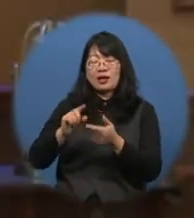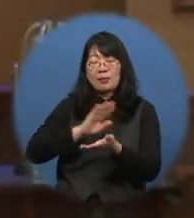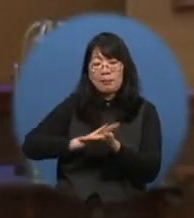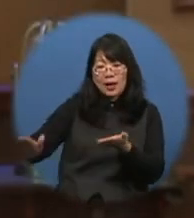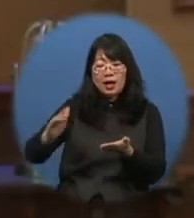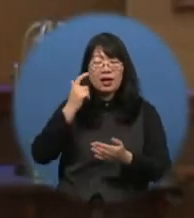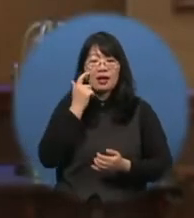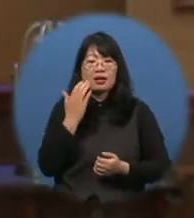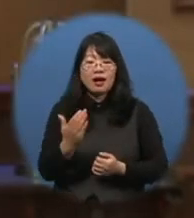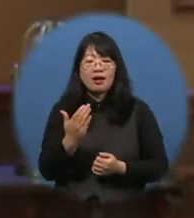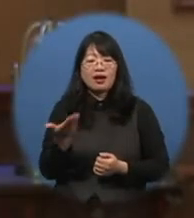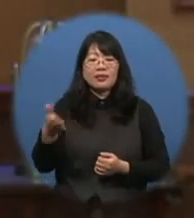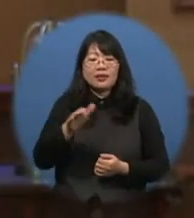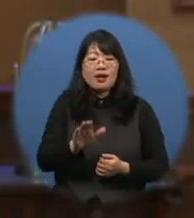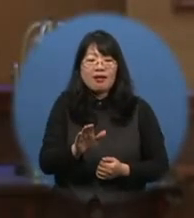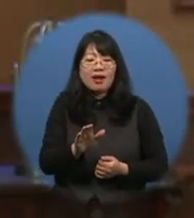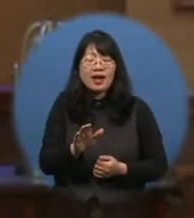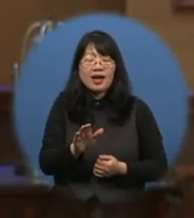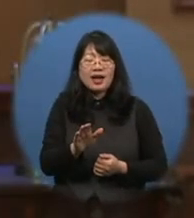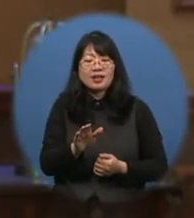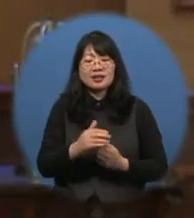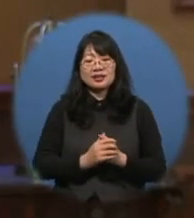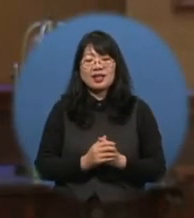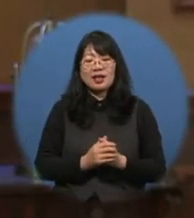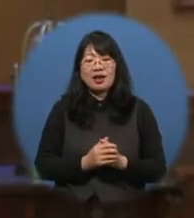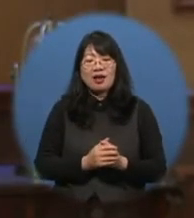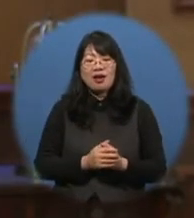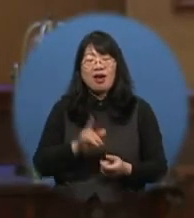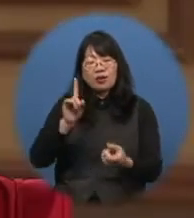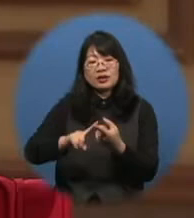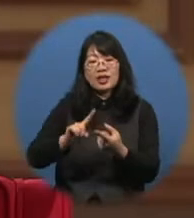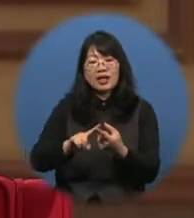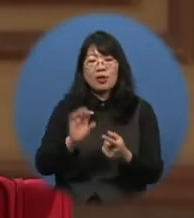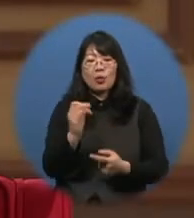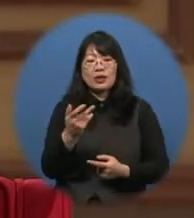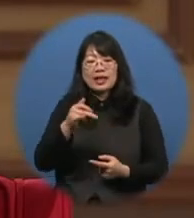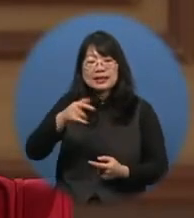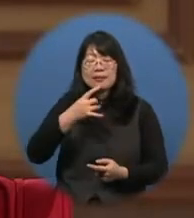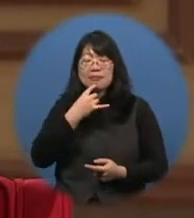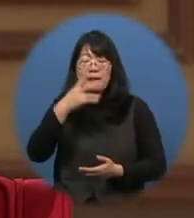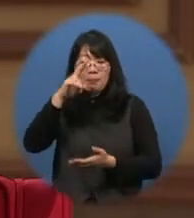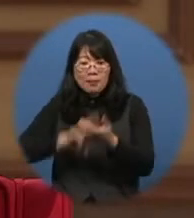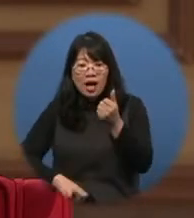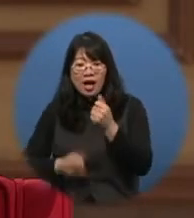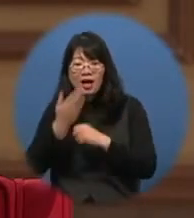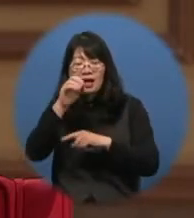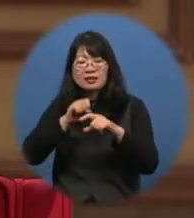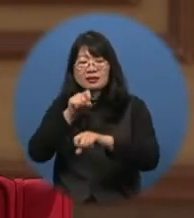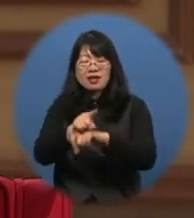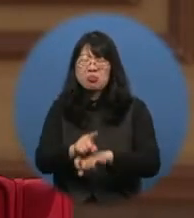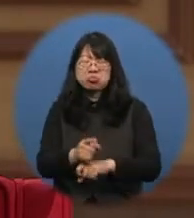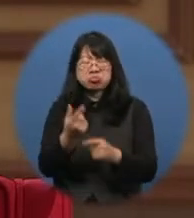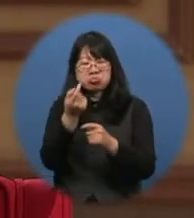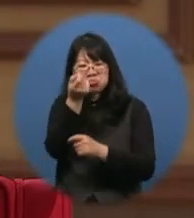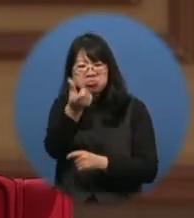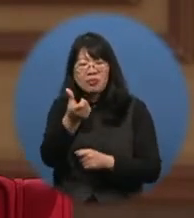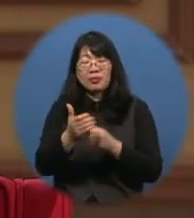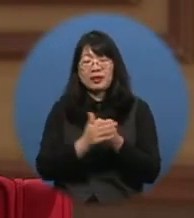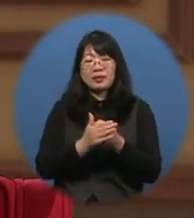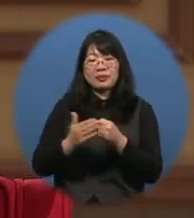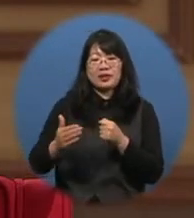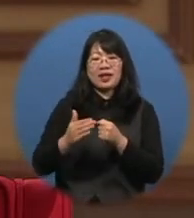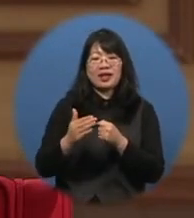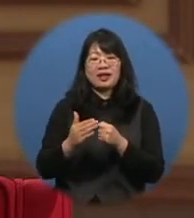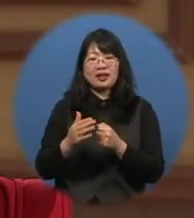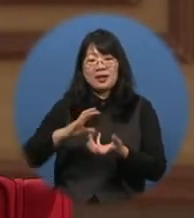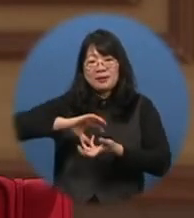했는데 아주 프레시한 생과일 상태의 오렌지만 팔아서는 그 가능성이 희박하고 그래서 이제